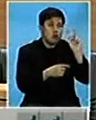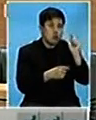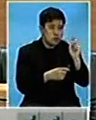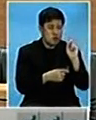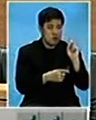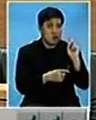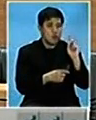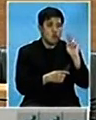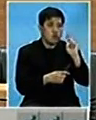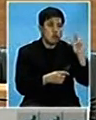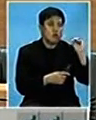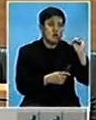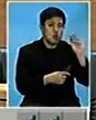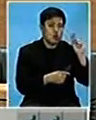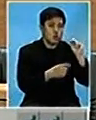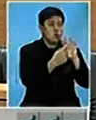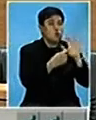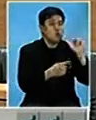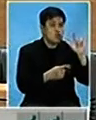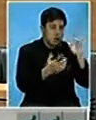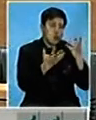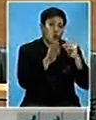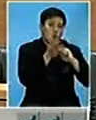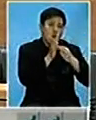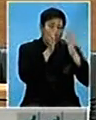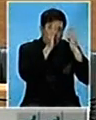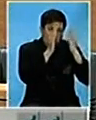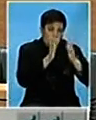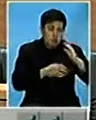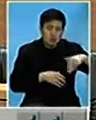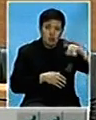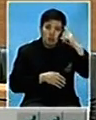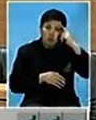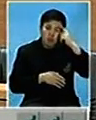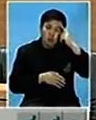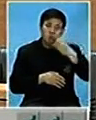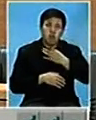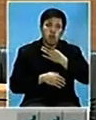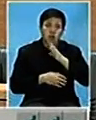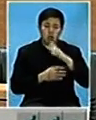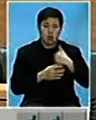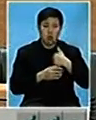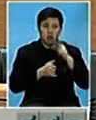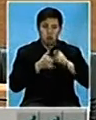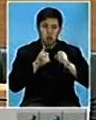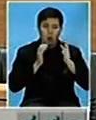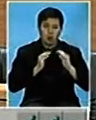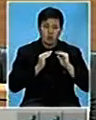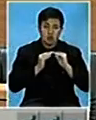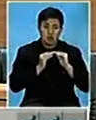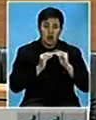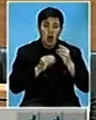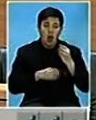ามนุษย์ได้ตกลงที่จะยอมสละบางอย่างอันเป็นสิทธิของความเป็นมนุษย์เ